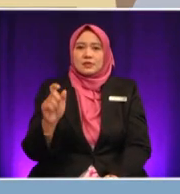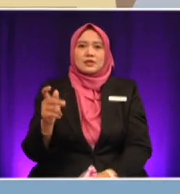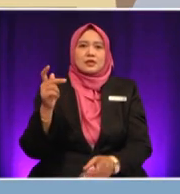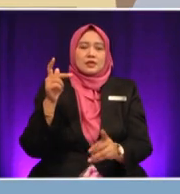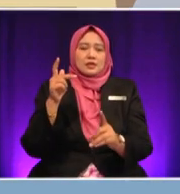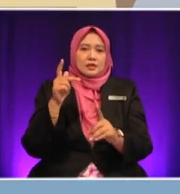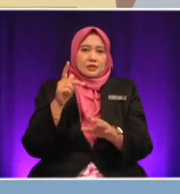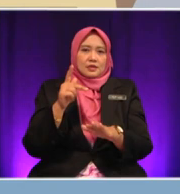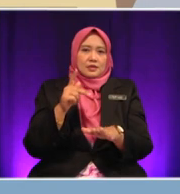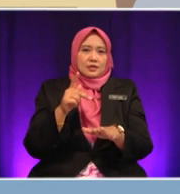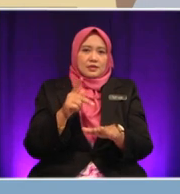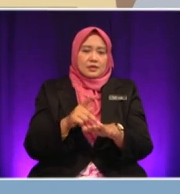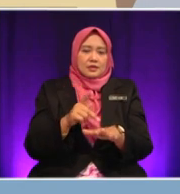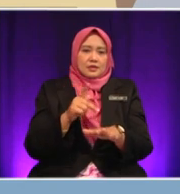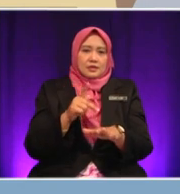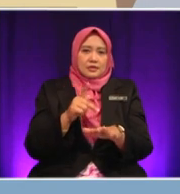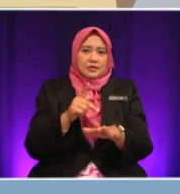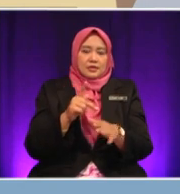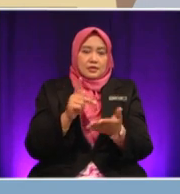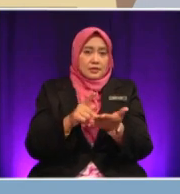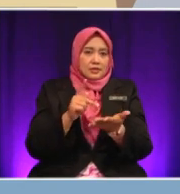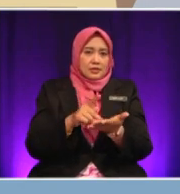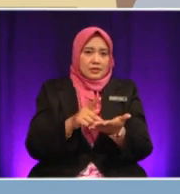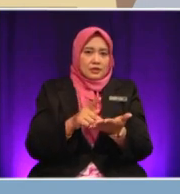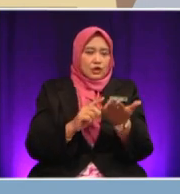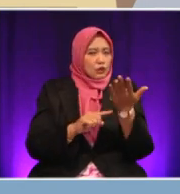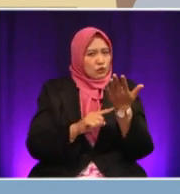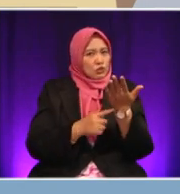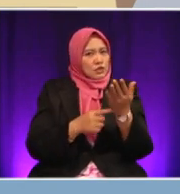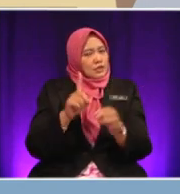daripada satu mulai pada satu contoh